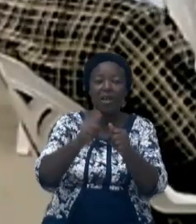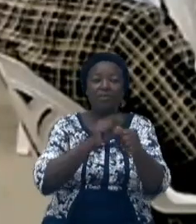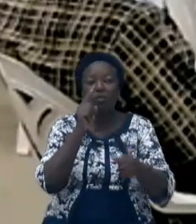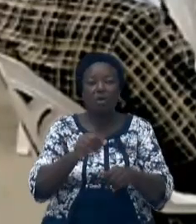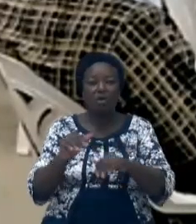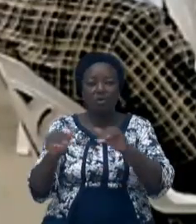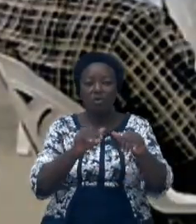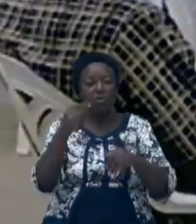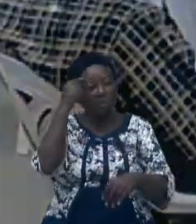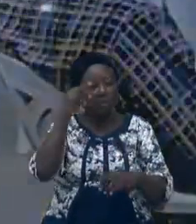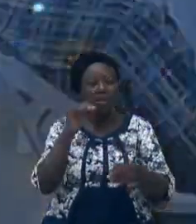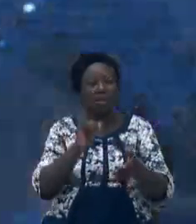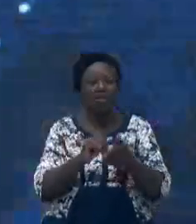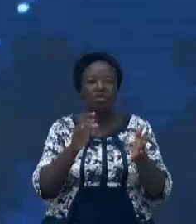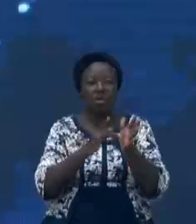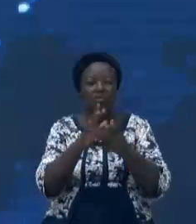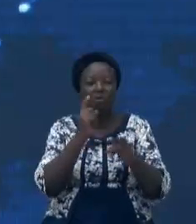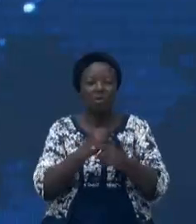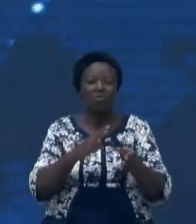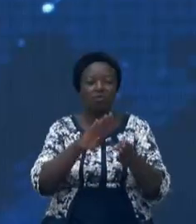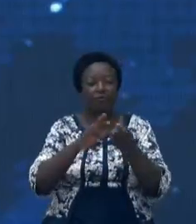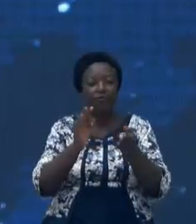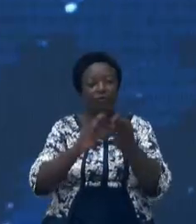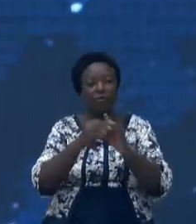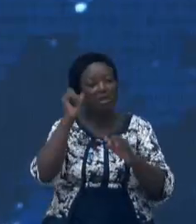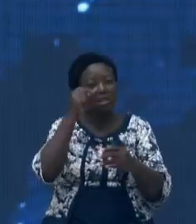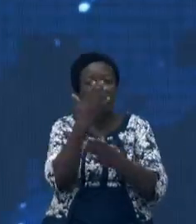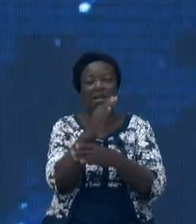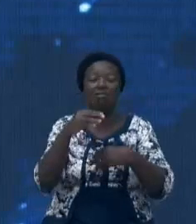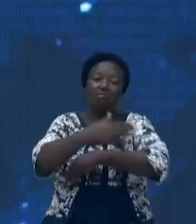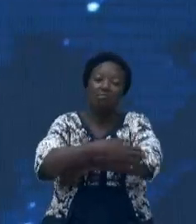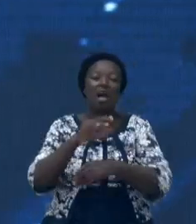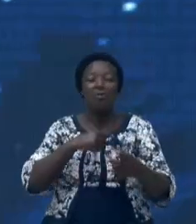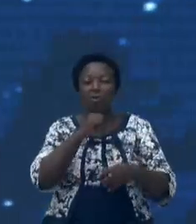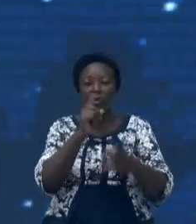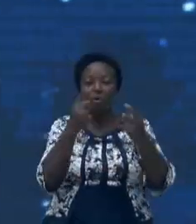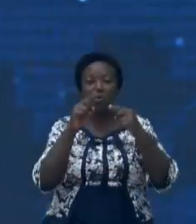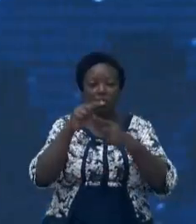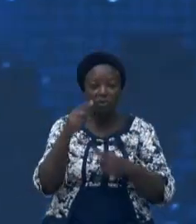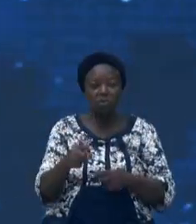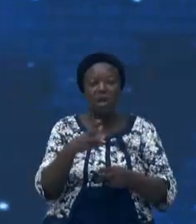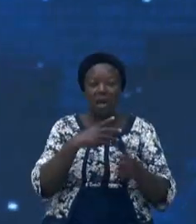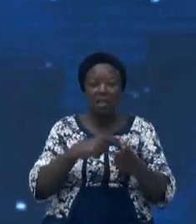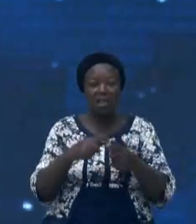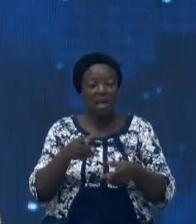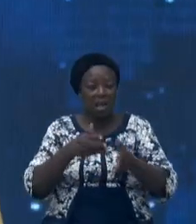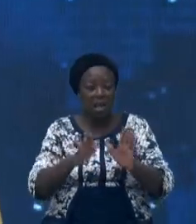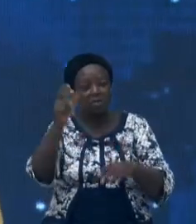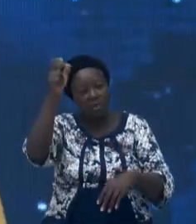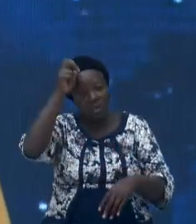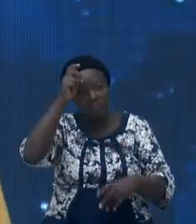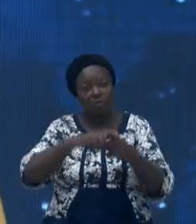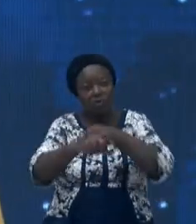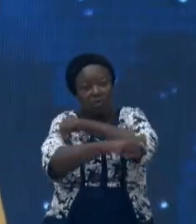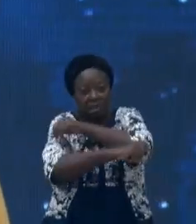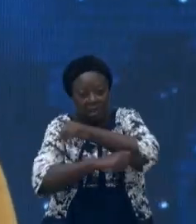et de visiteurs et visites tout le monde pensez vous que je dise que ça va croiser les bras et